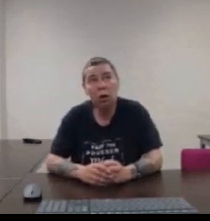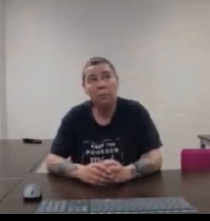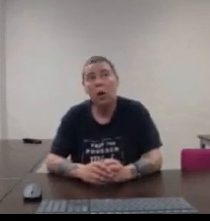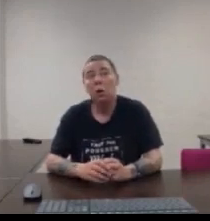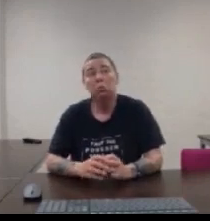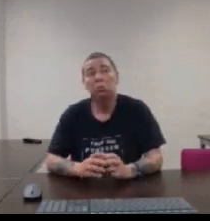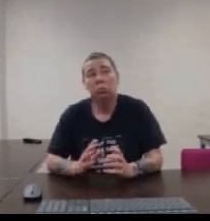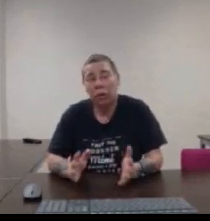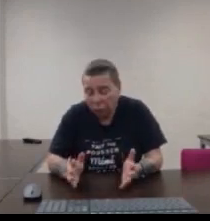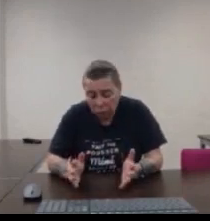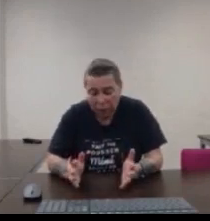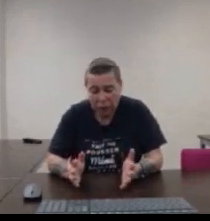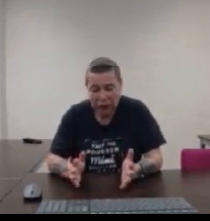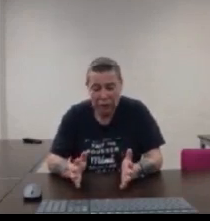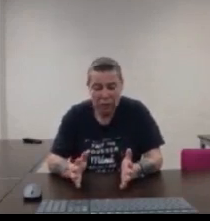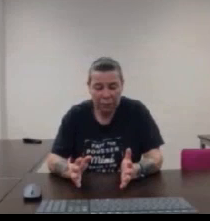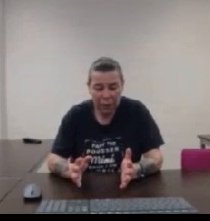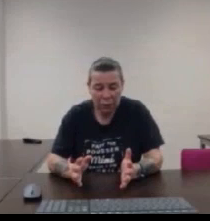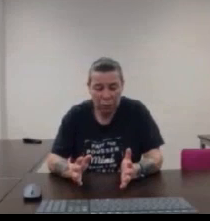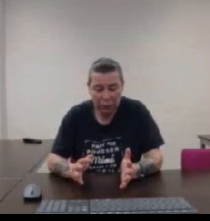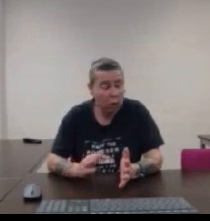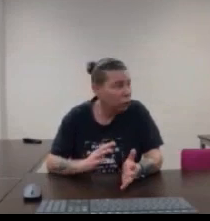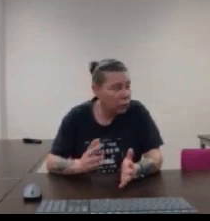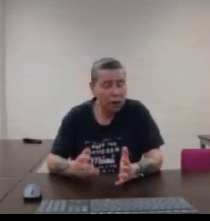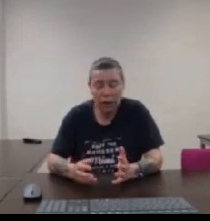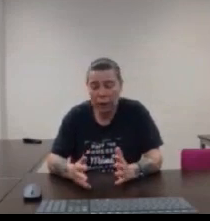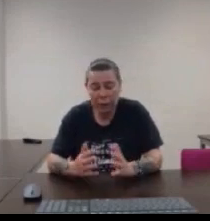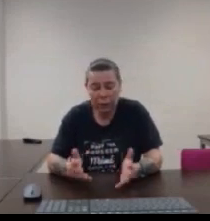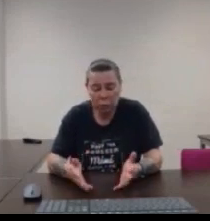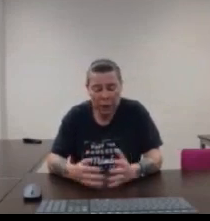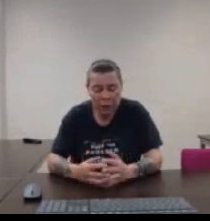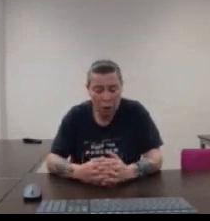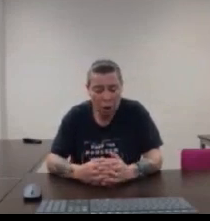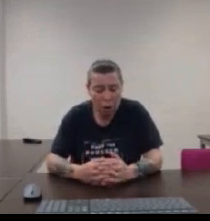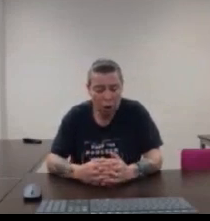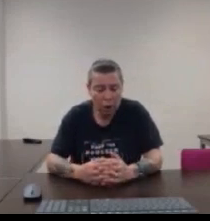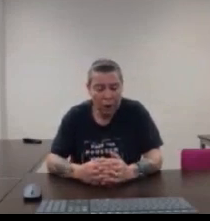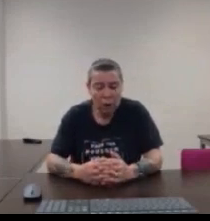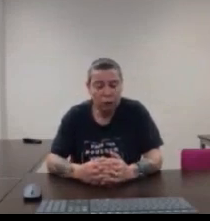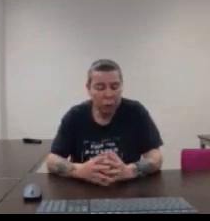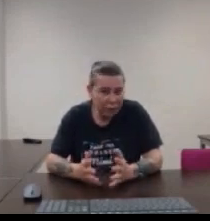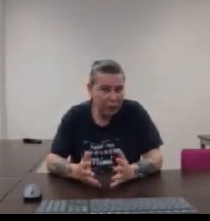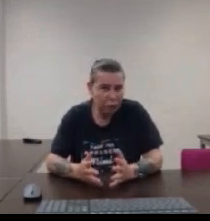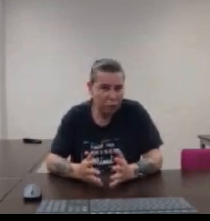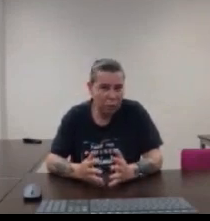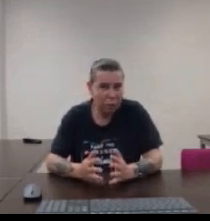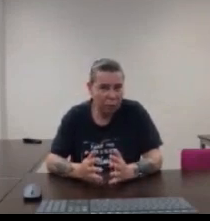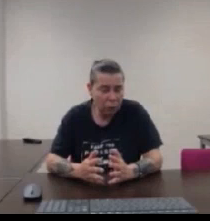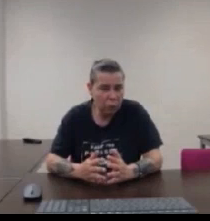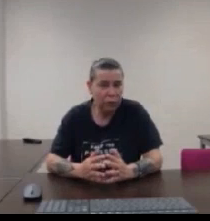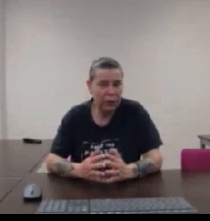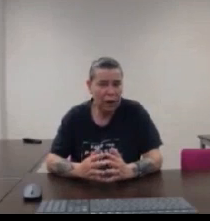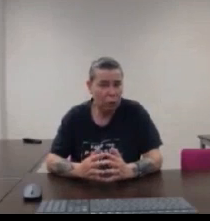Maintenant, dans les entreprises dans lesquelles j'ai eu à faire on a eu avec Maud à faire des accompagnements, ceux qui avaient des Swiss